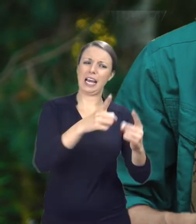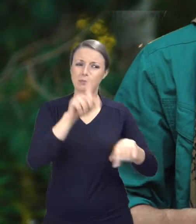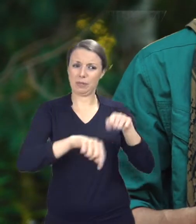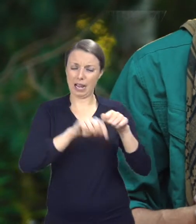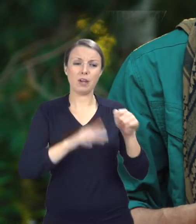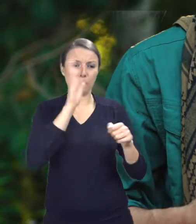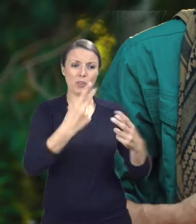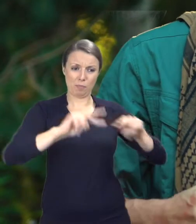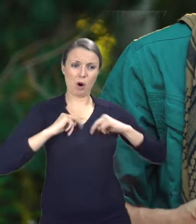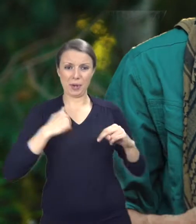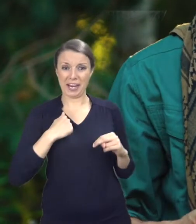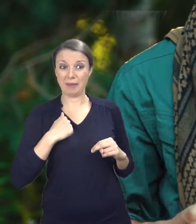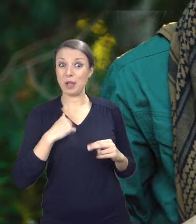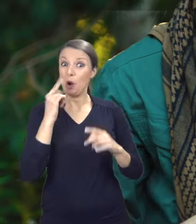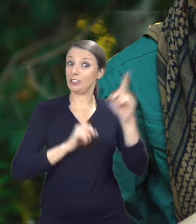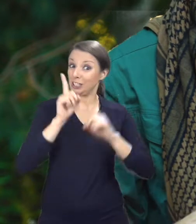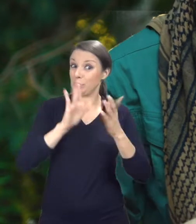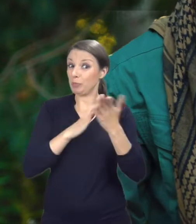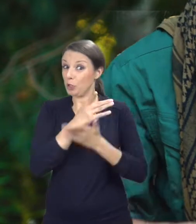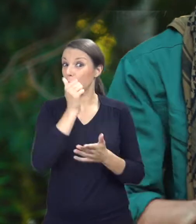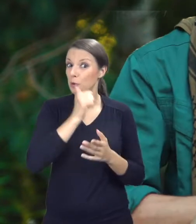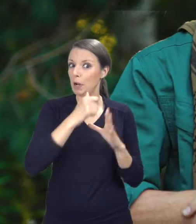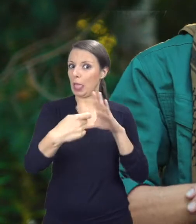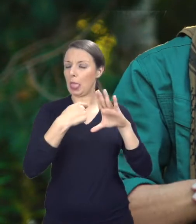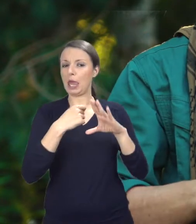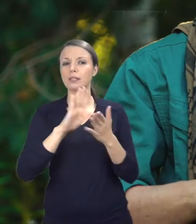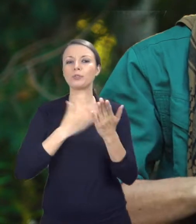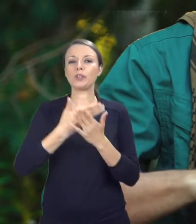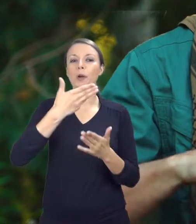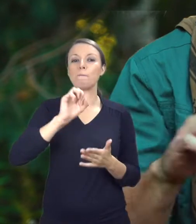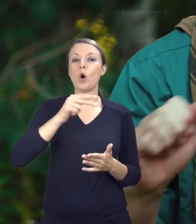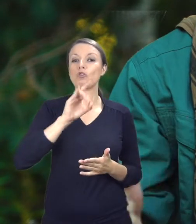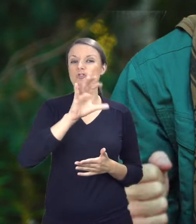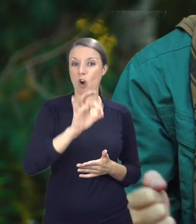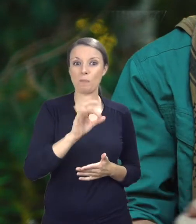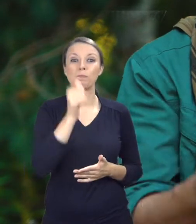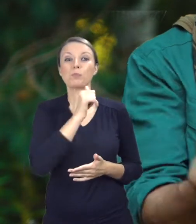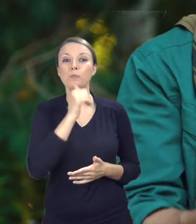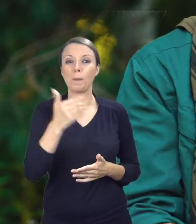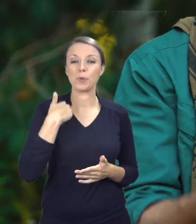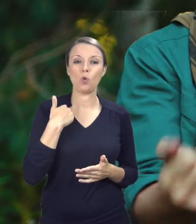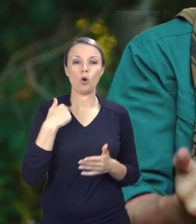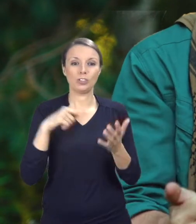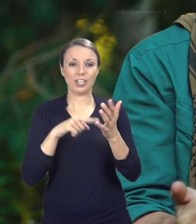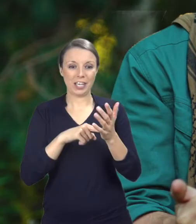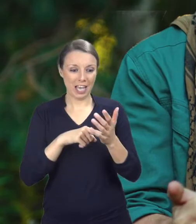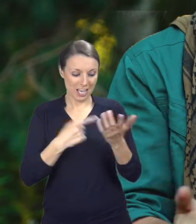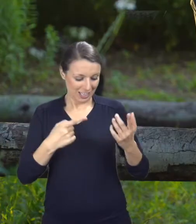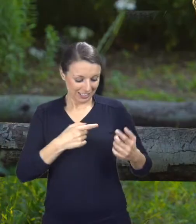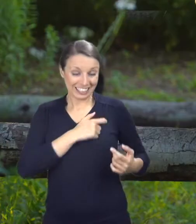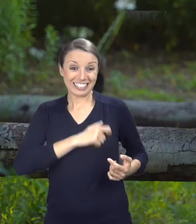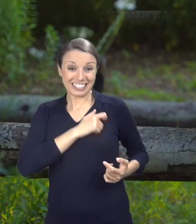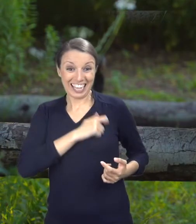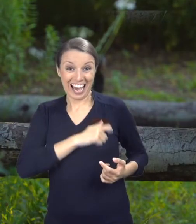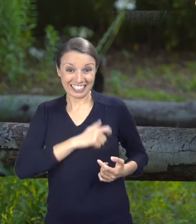mi przeszło w ogóle, bo czasami jest tak, że ludzie robią podpuchy, tak jak Mongoł zaczął częstować mnie takim surowym kawałem serca owczego.